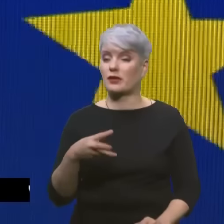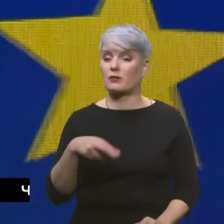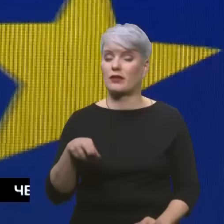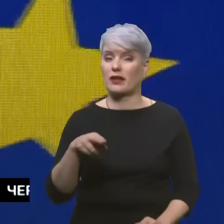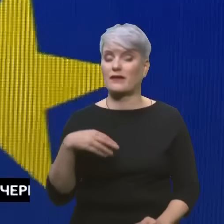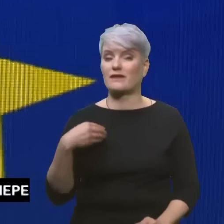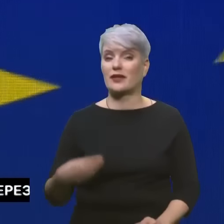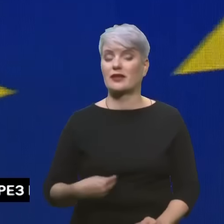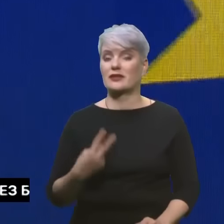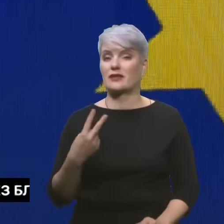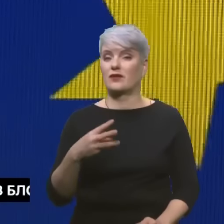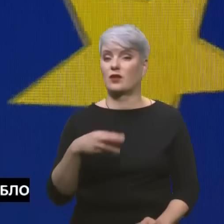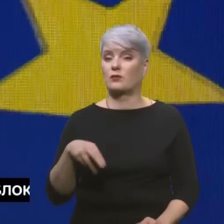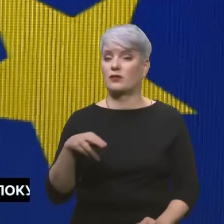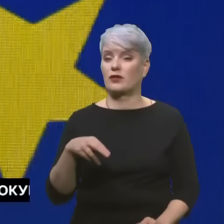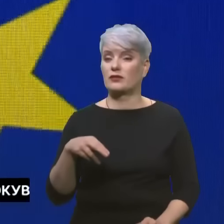2 мільярда,